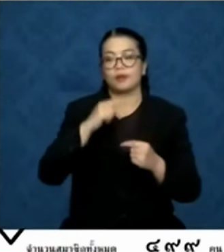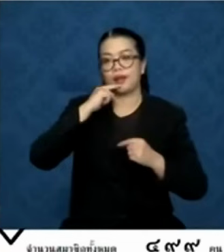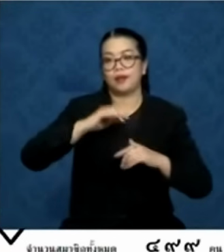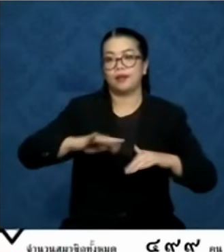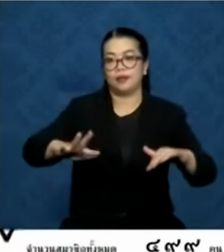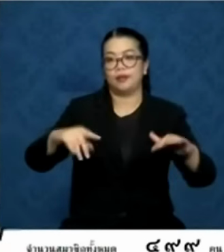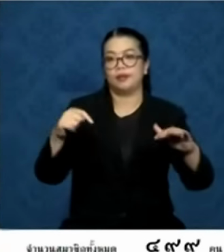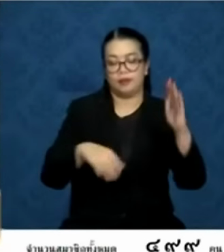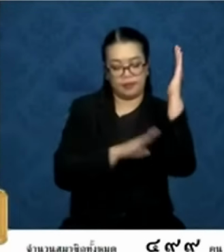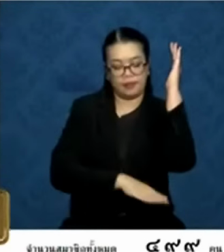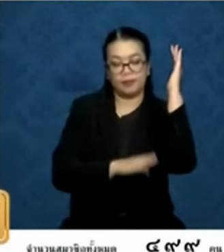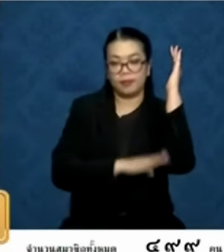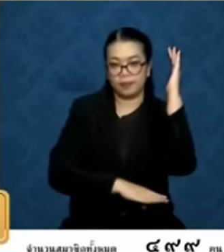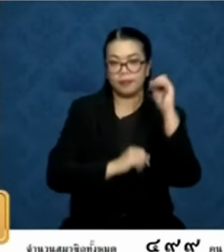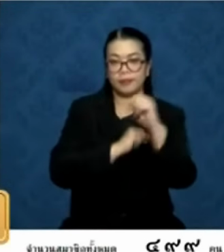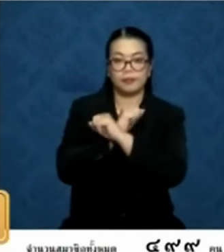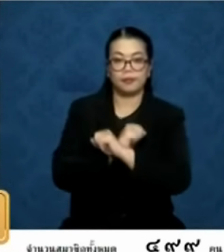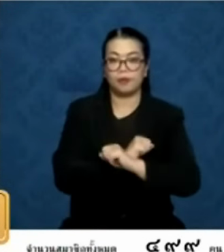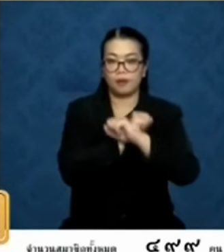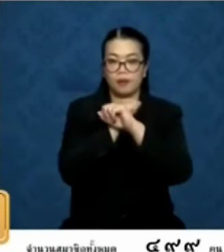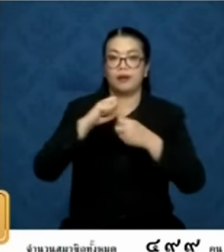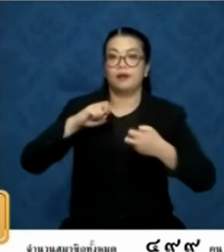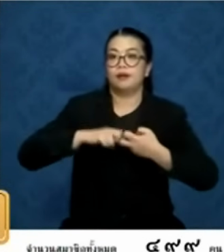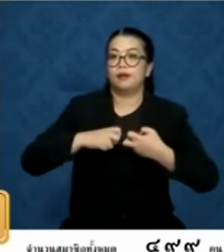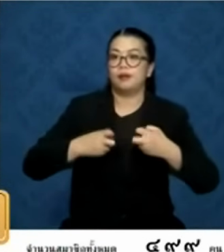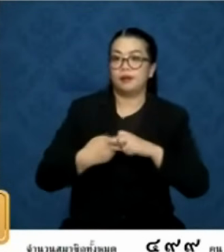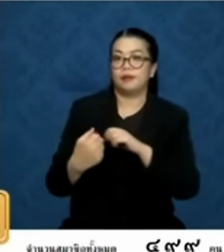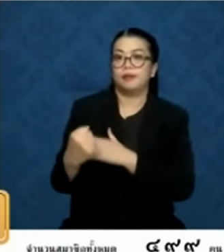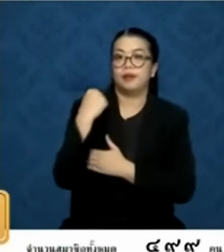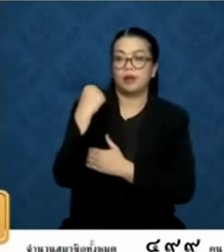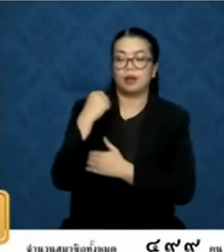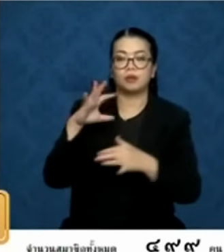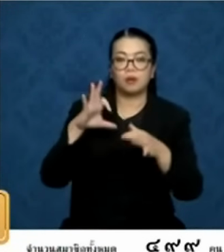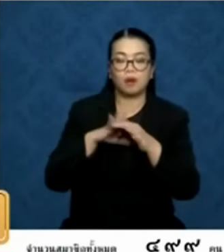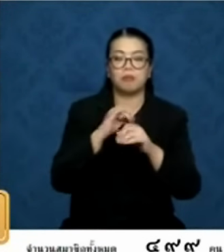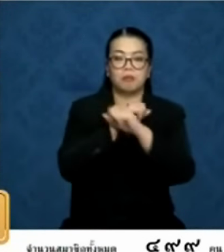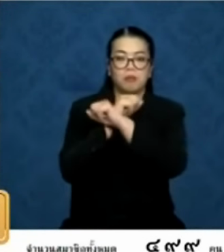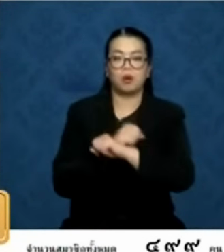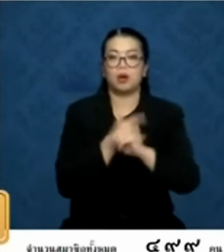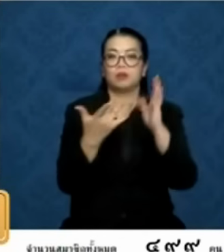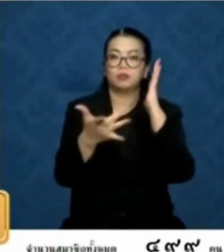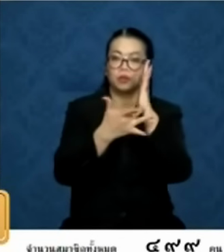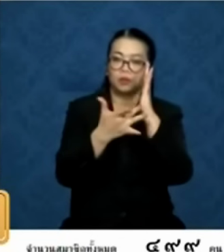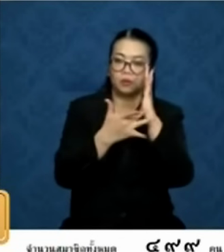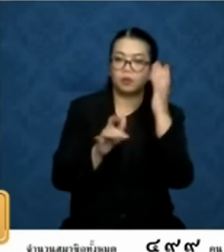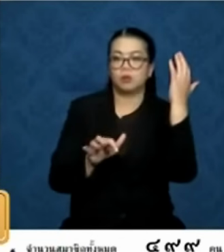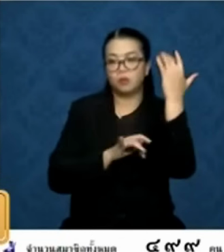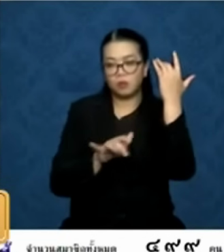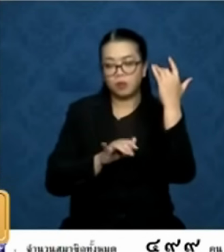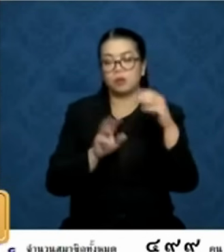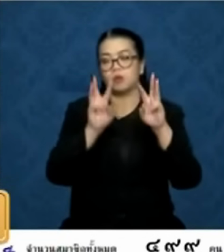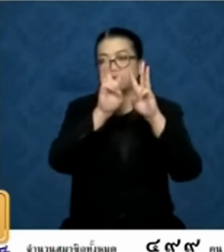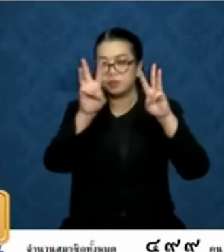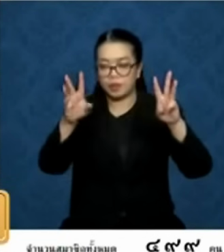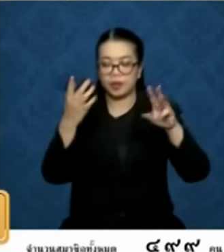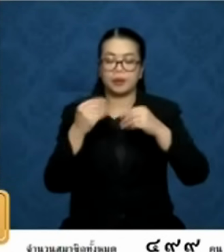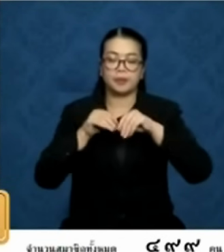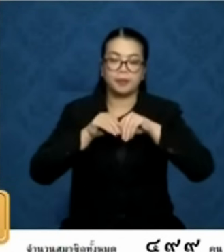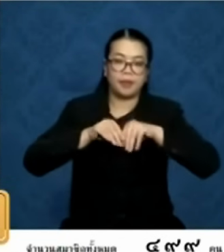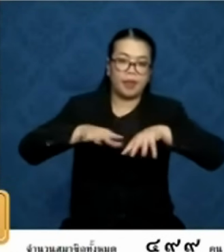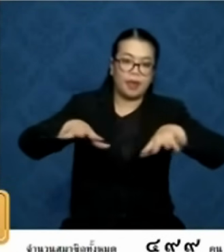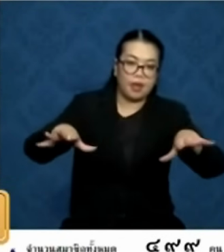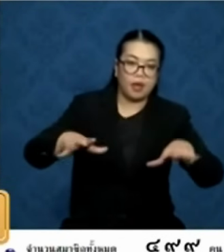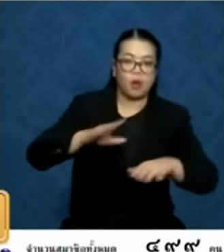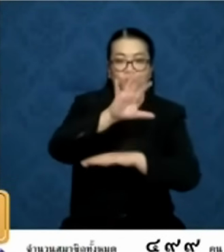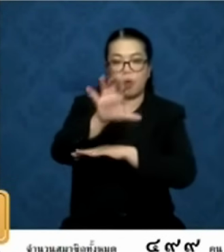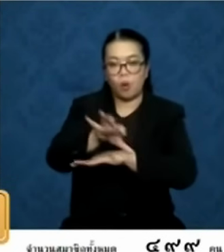ป้องกันและแก้ไขความปัญหาความมั่นคงทางไซเบอร์การก่อการร้ายป้องกันภัยคุกคามข้ามชาติ